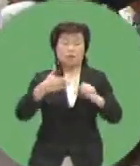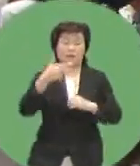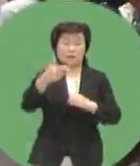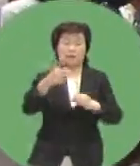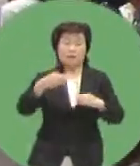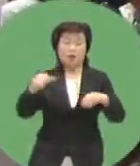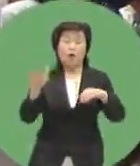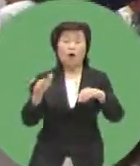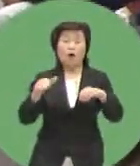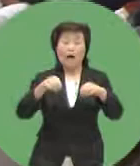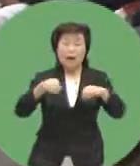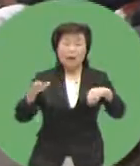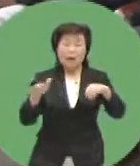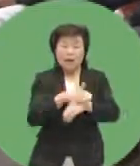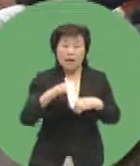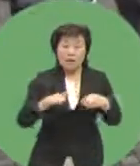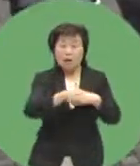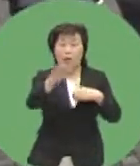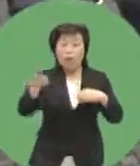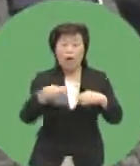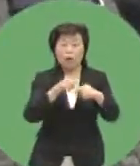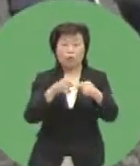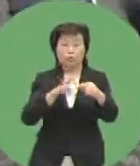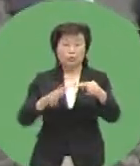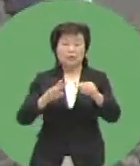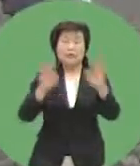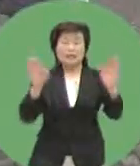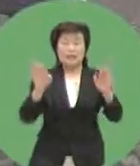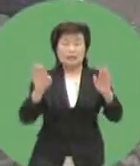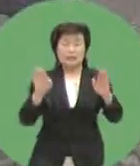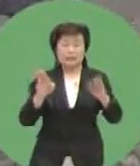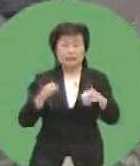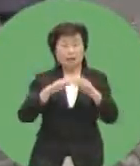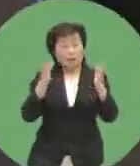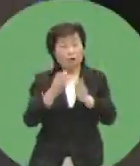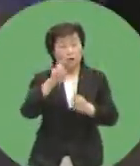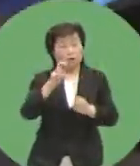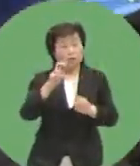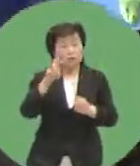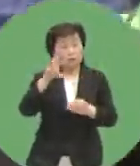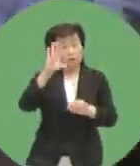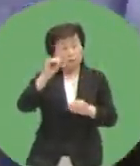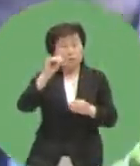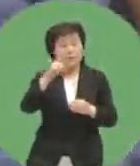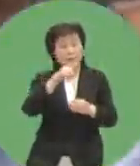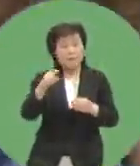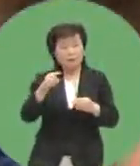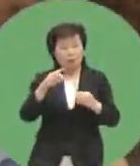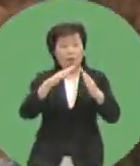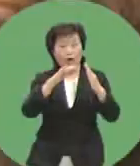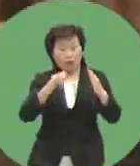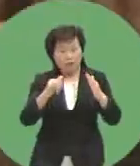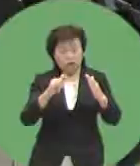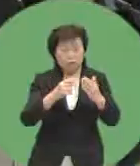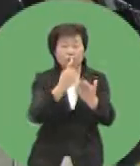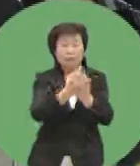相葉浜公園を中心に開催され、およそ22万人の家族連れらでにぎわいました。